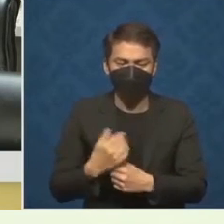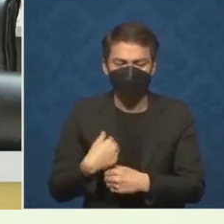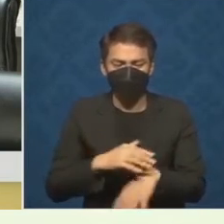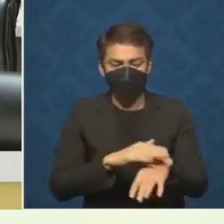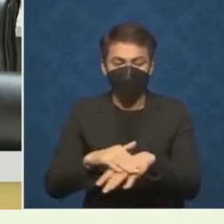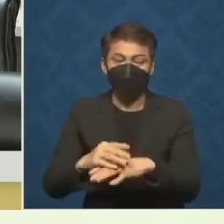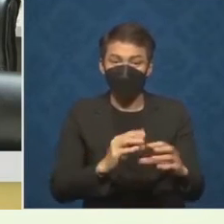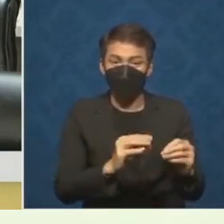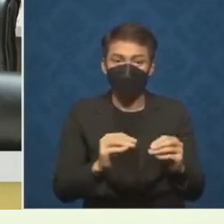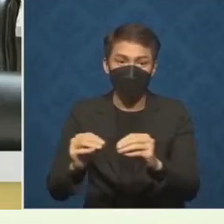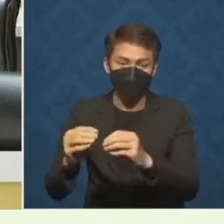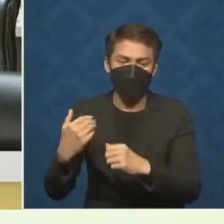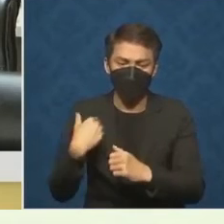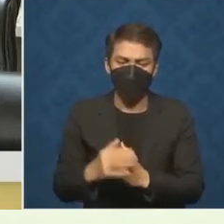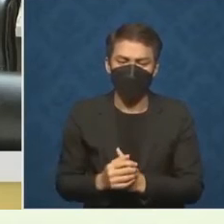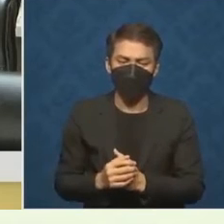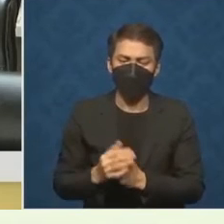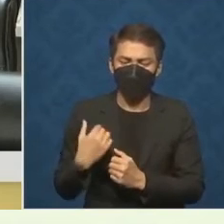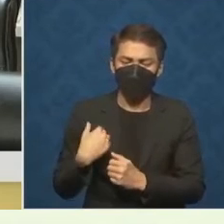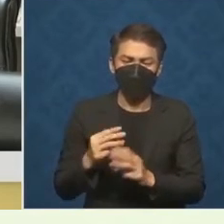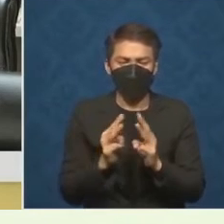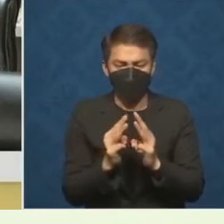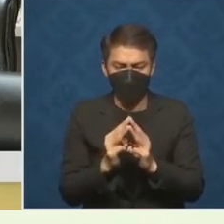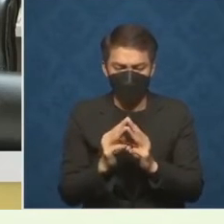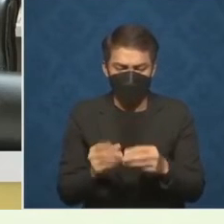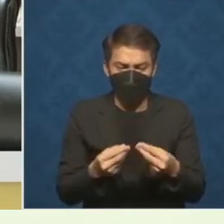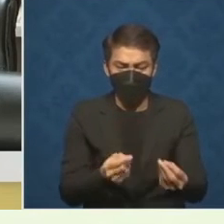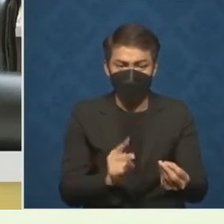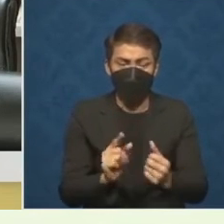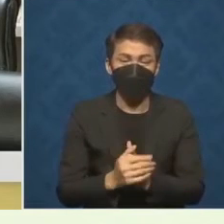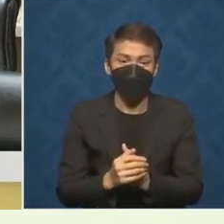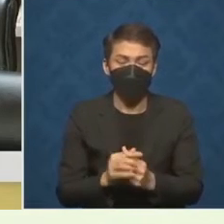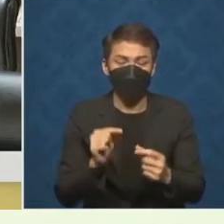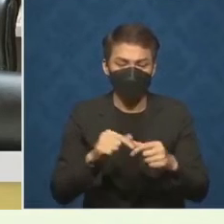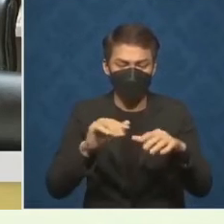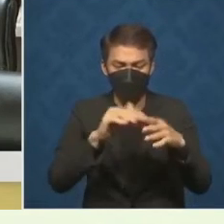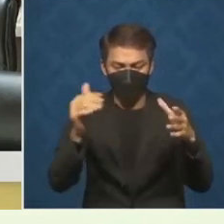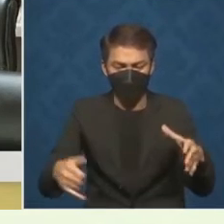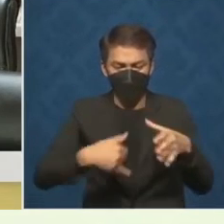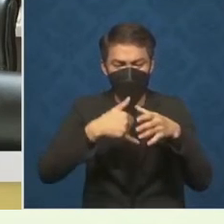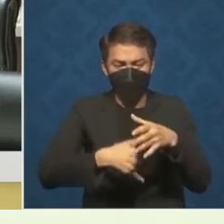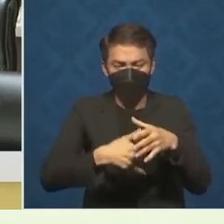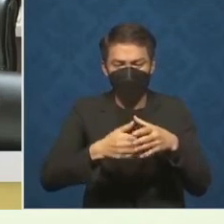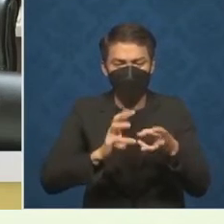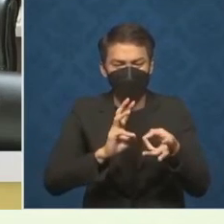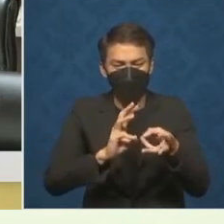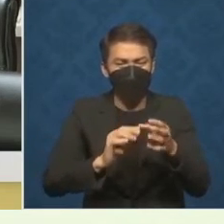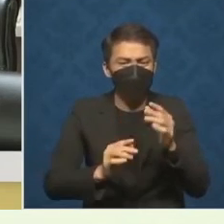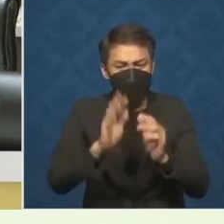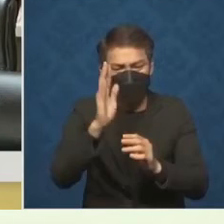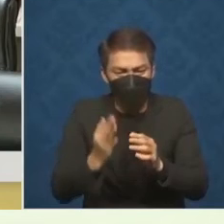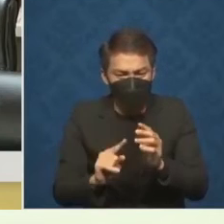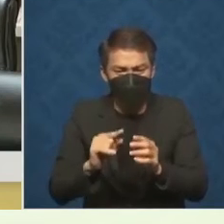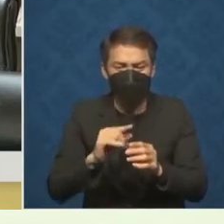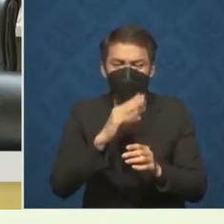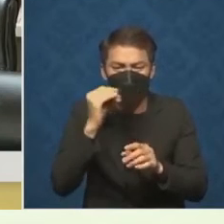นี่สัญญาว่าจะให้นะครับลงอบสมุนไพรฝายกับประตูกั้นน้ำอะไรต่างๆให้กับพี่น้องประชาชนทั้ง